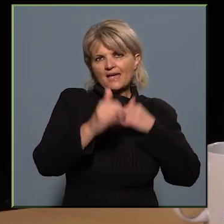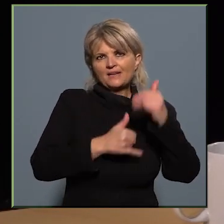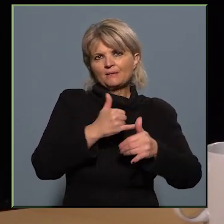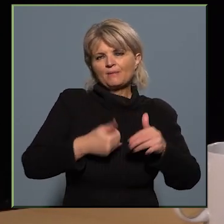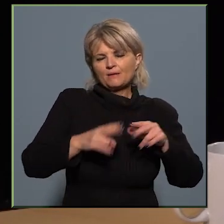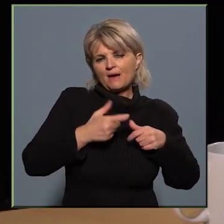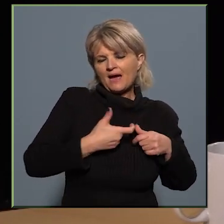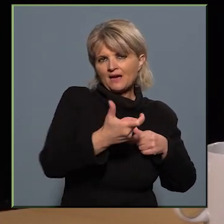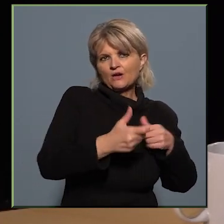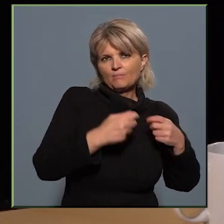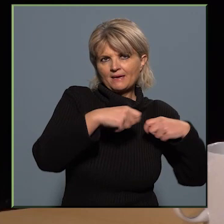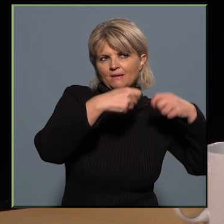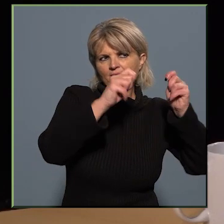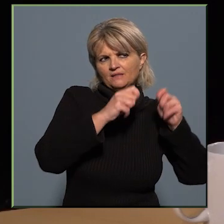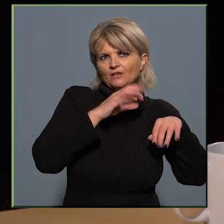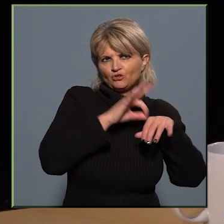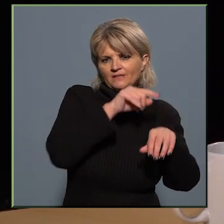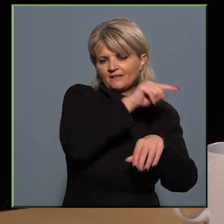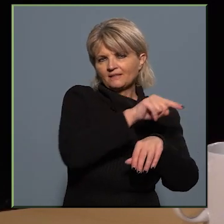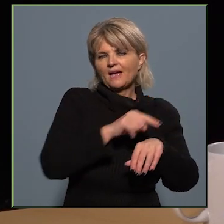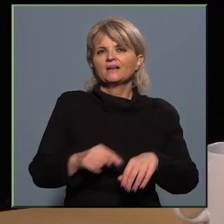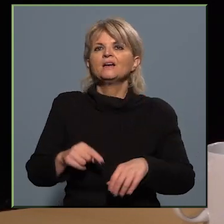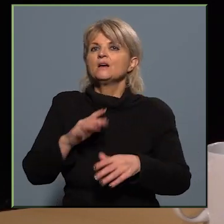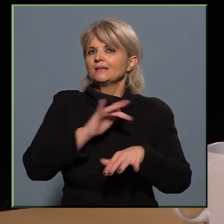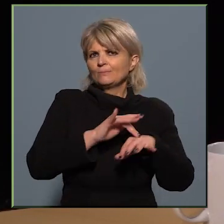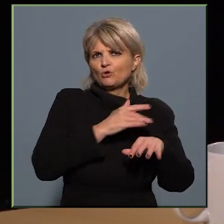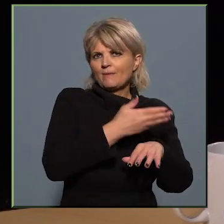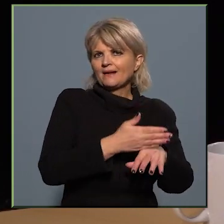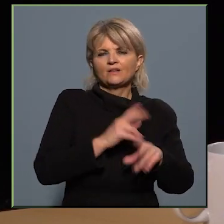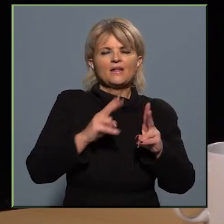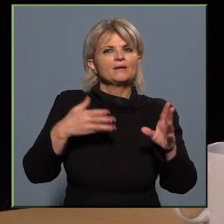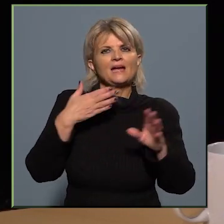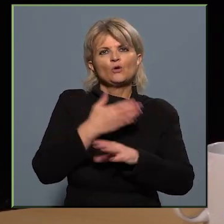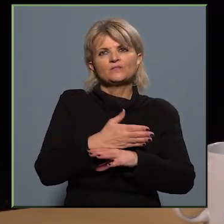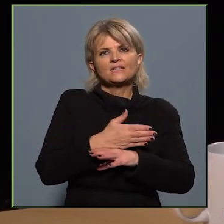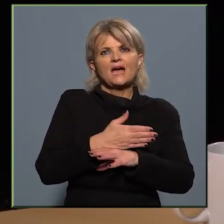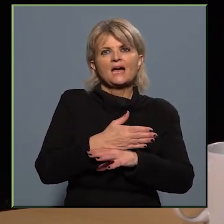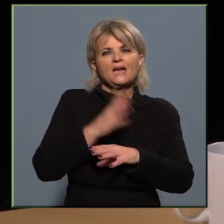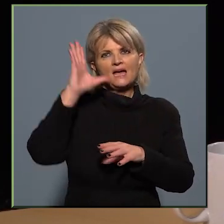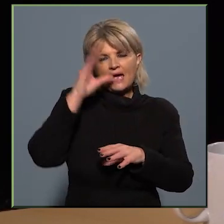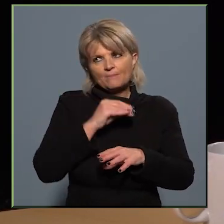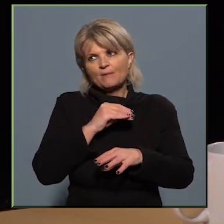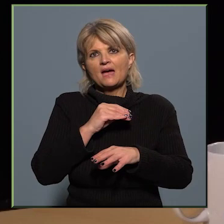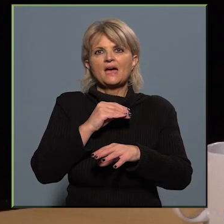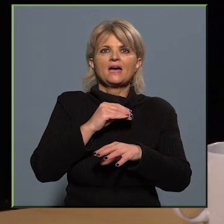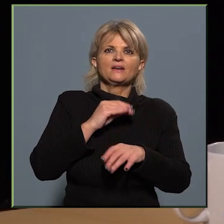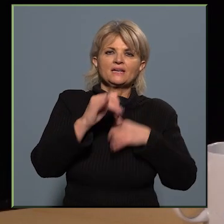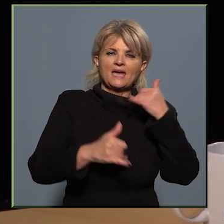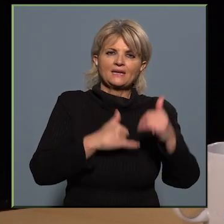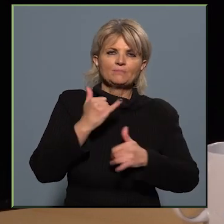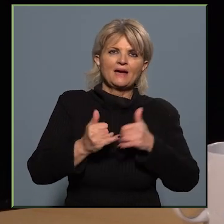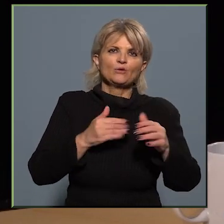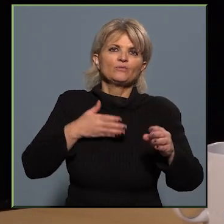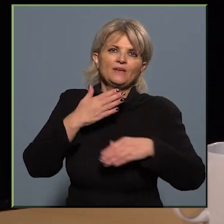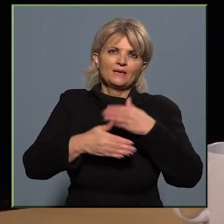mondta, hogy már egy Molbiből is kipróbálta, tehát nem kell hozzá versenykerékpár, hogy valaki ezen a pályán